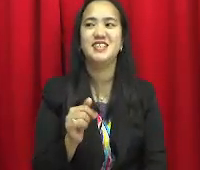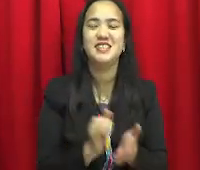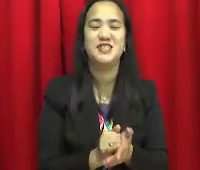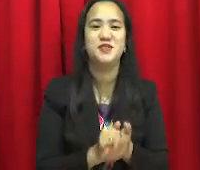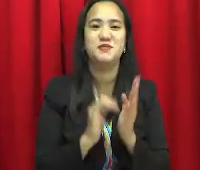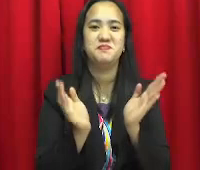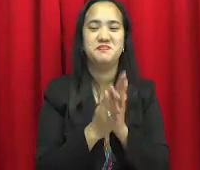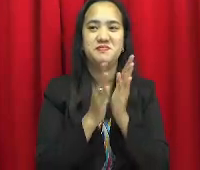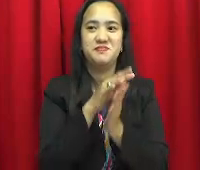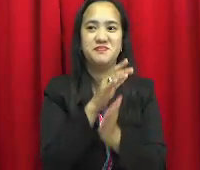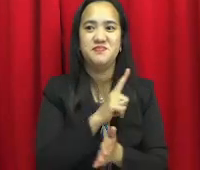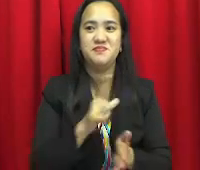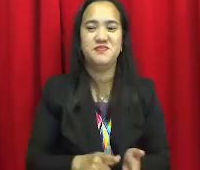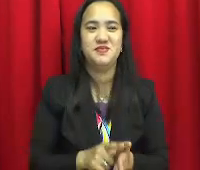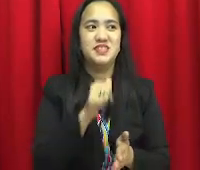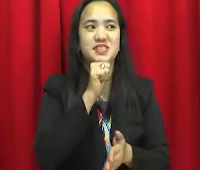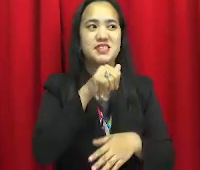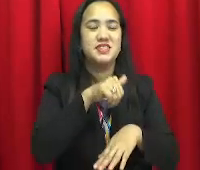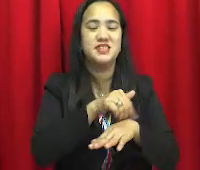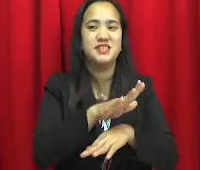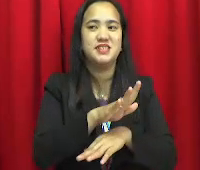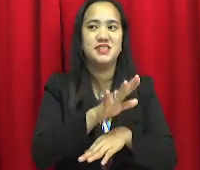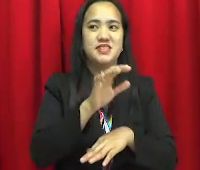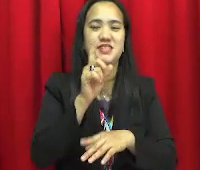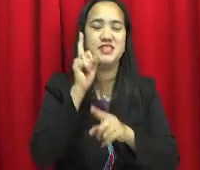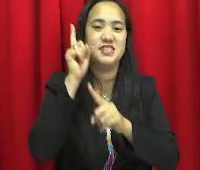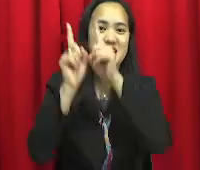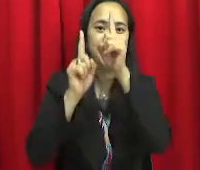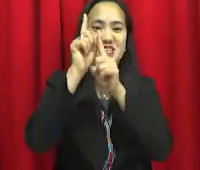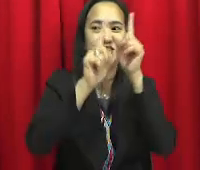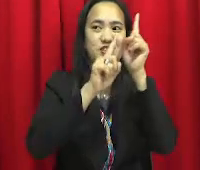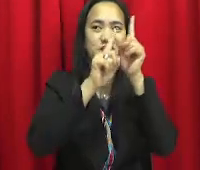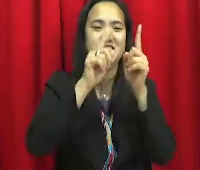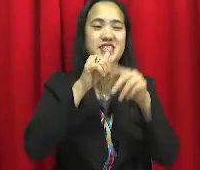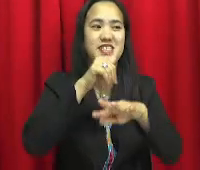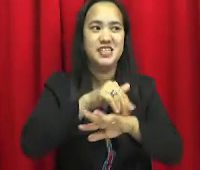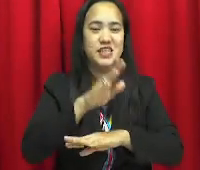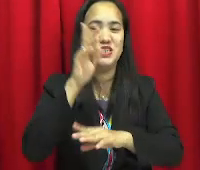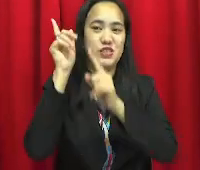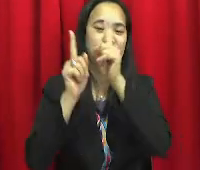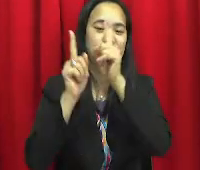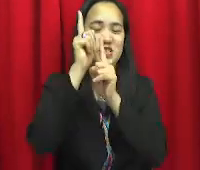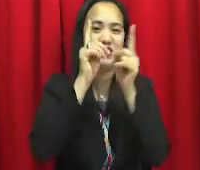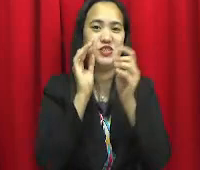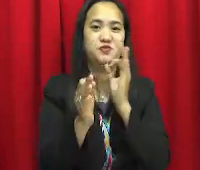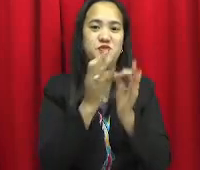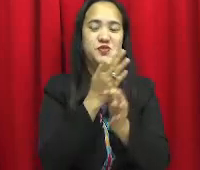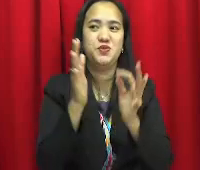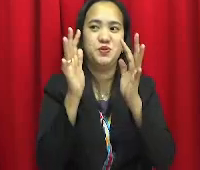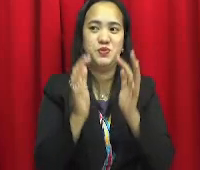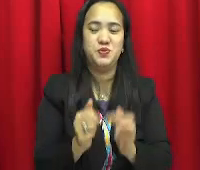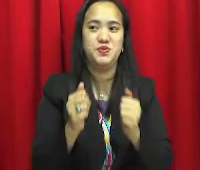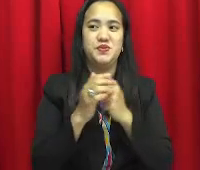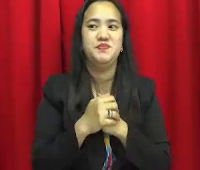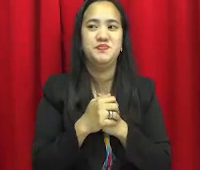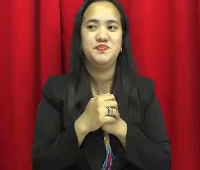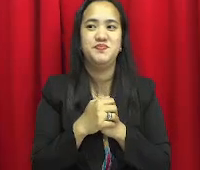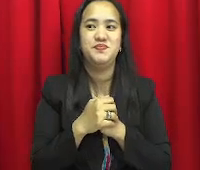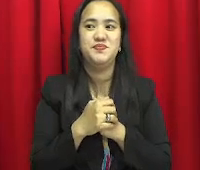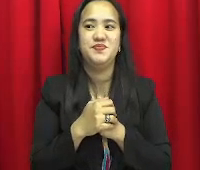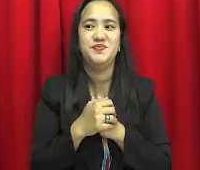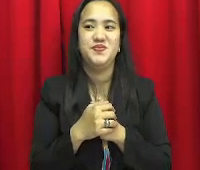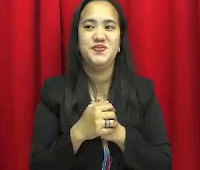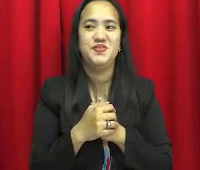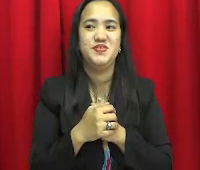Paging. Yeah, wala. Wala. Ay, starman lang. Mga stars wala, dyan. Nasa na stars nyo. Hindi kami magagalit.